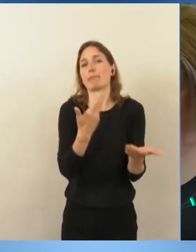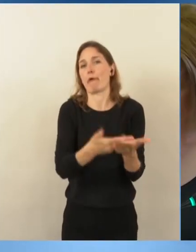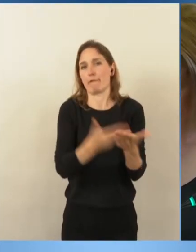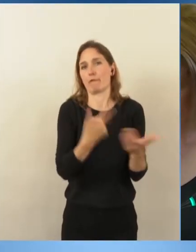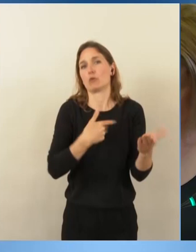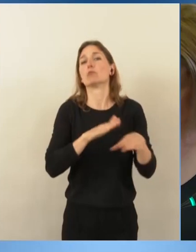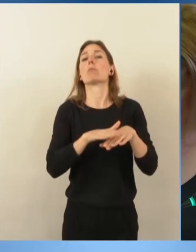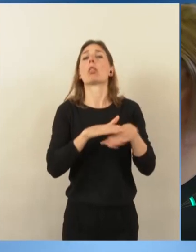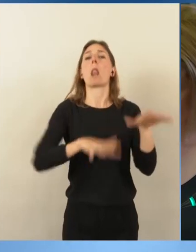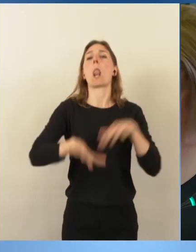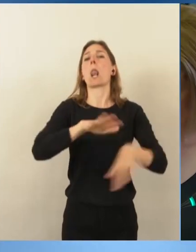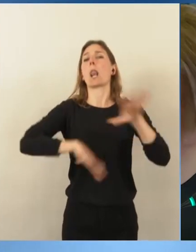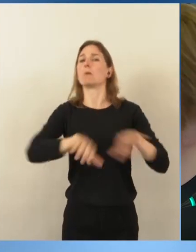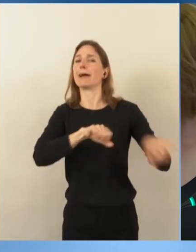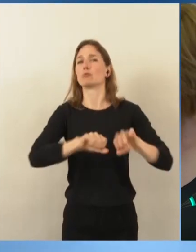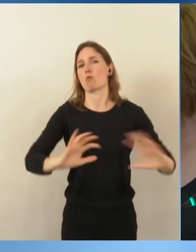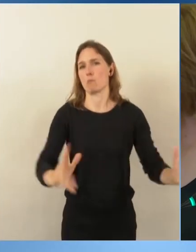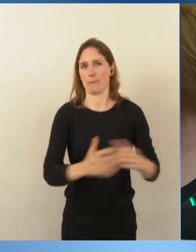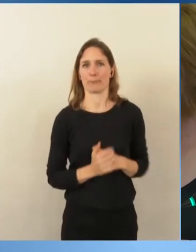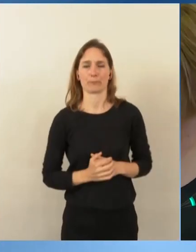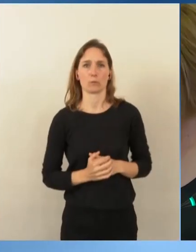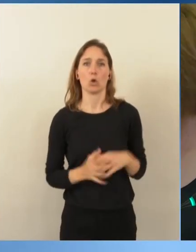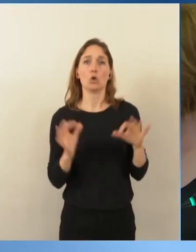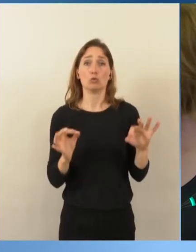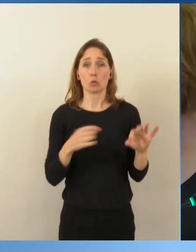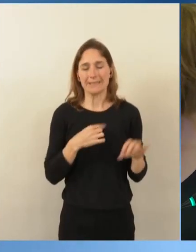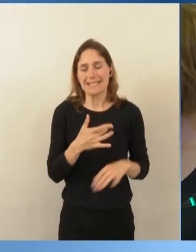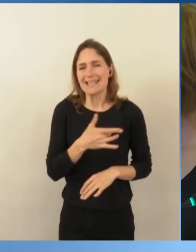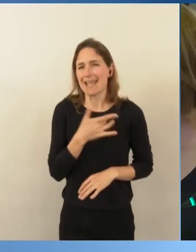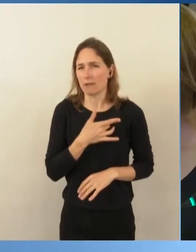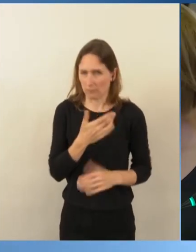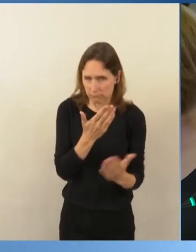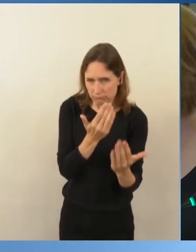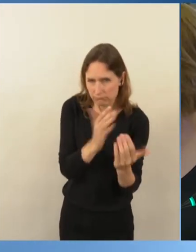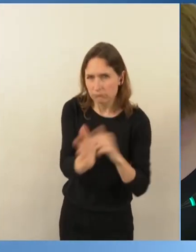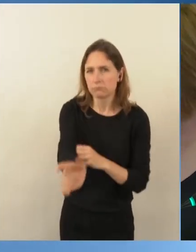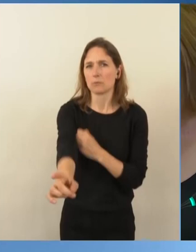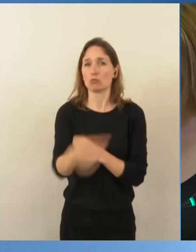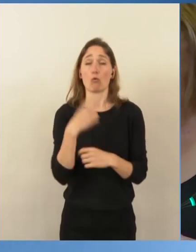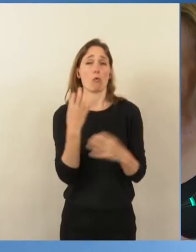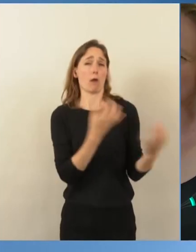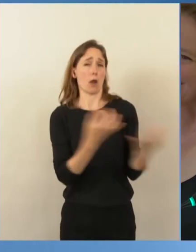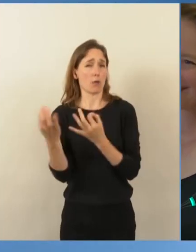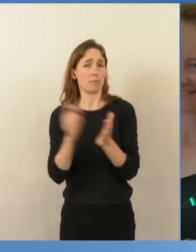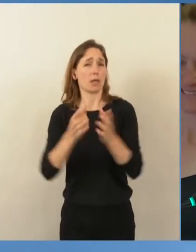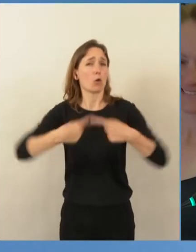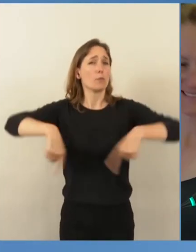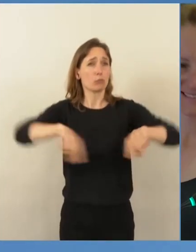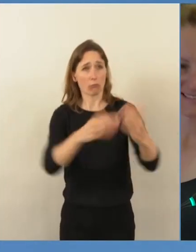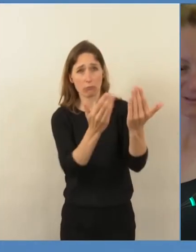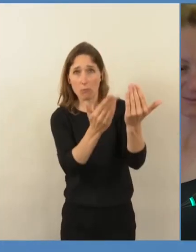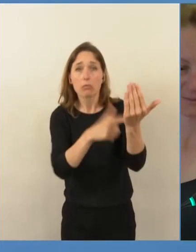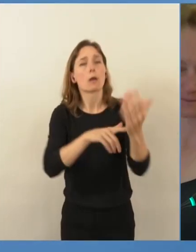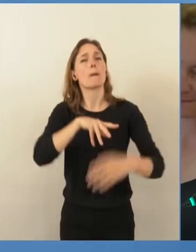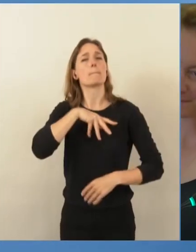aussi ce serait intéressant c'est toujours intéressant vous le demanderez régulièrement en commission le coût des procès pour